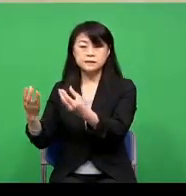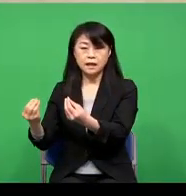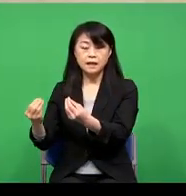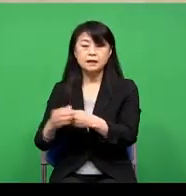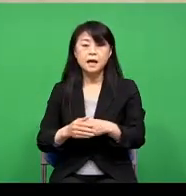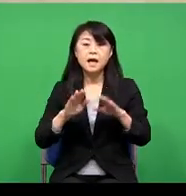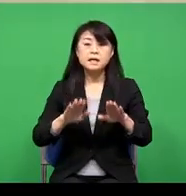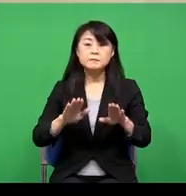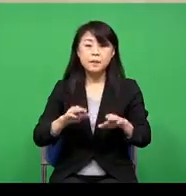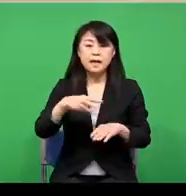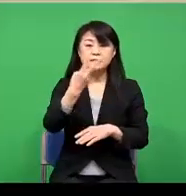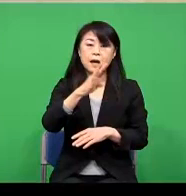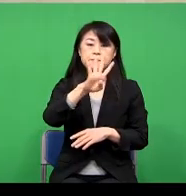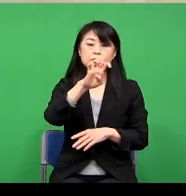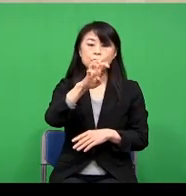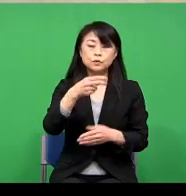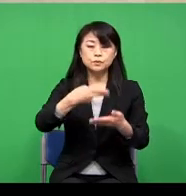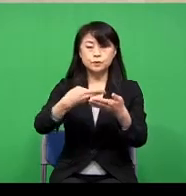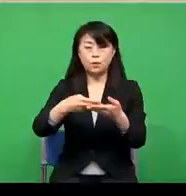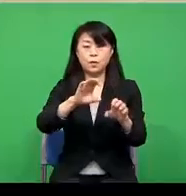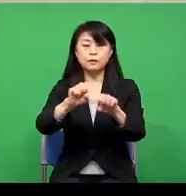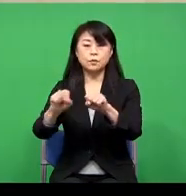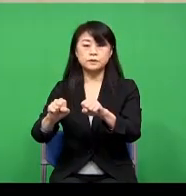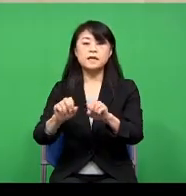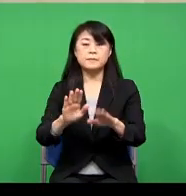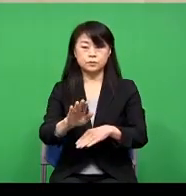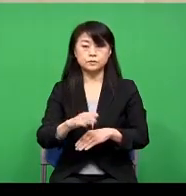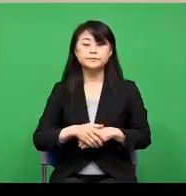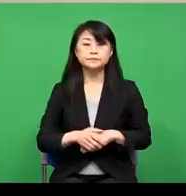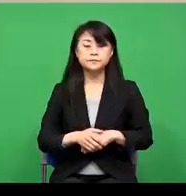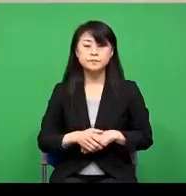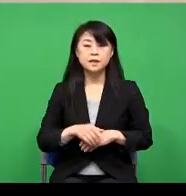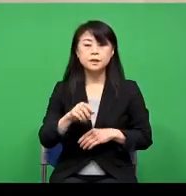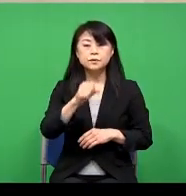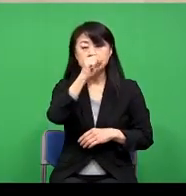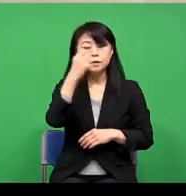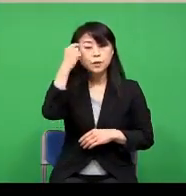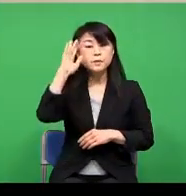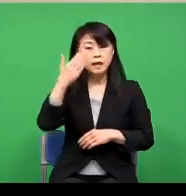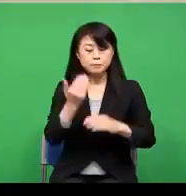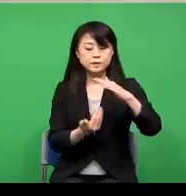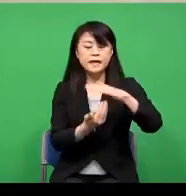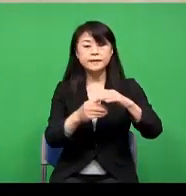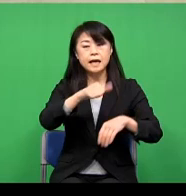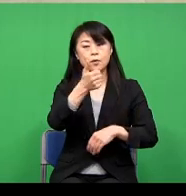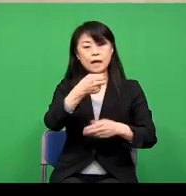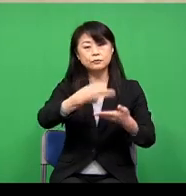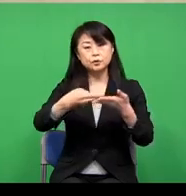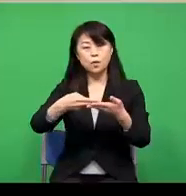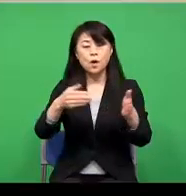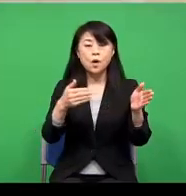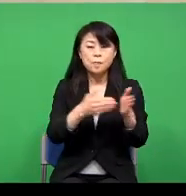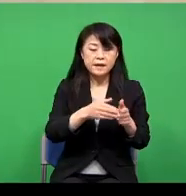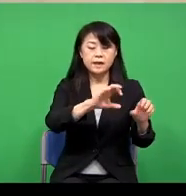げたように軽症者用の方は減塩牢で50床、それから今大体目処が立ち去るのが